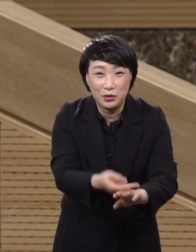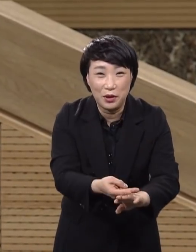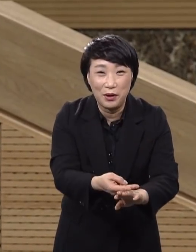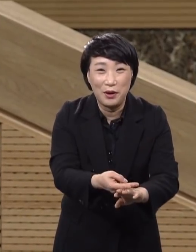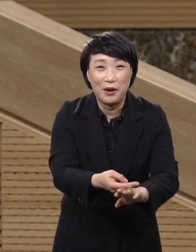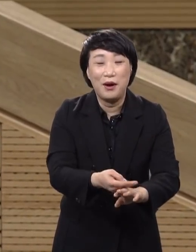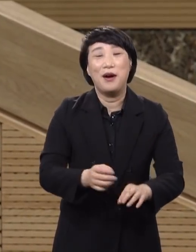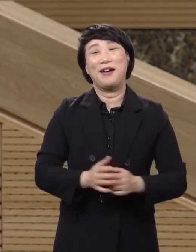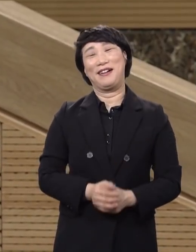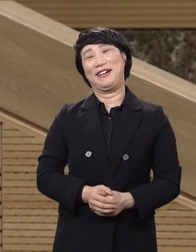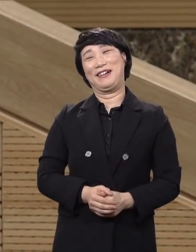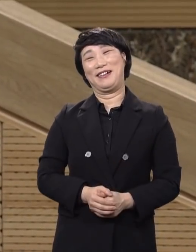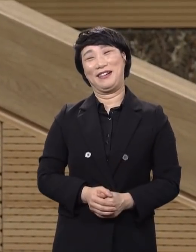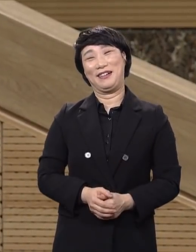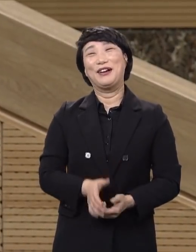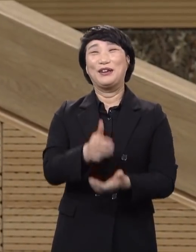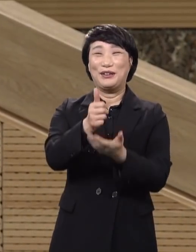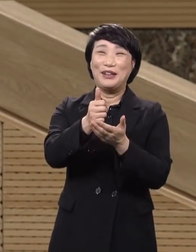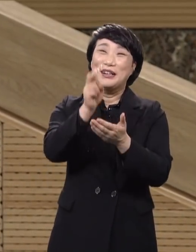주